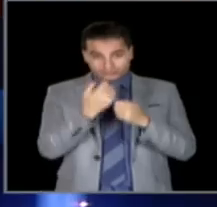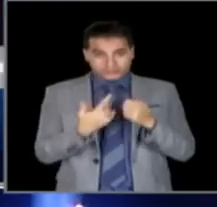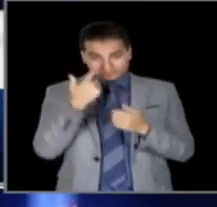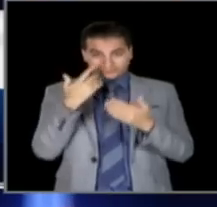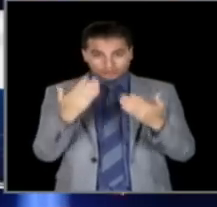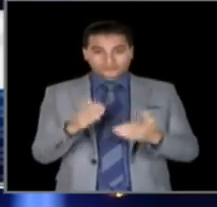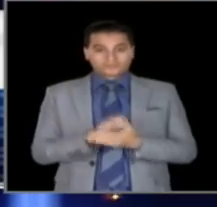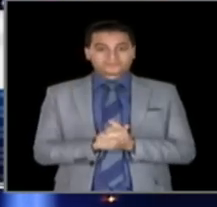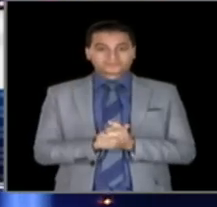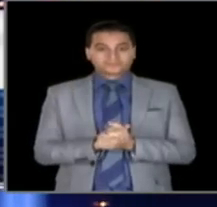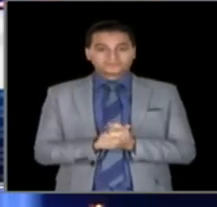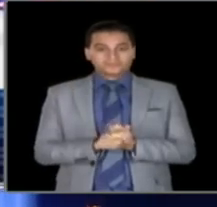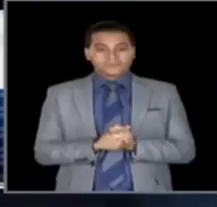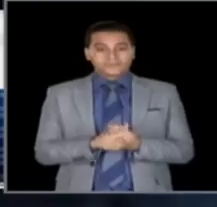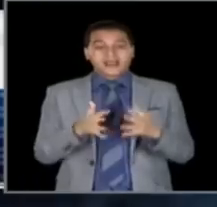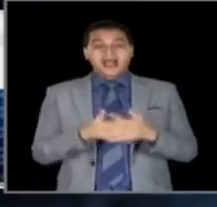10 أو ناقص 5.